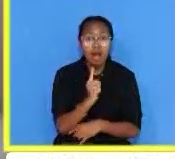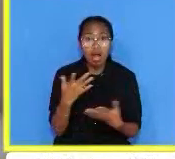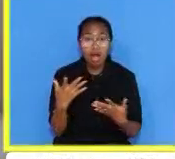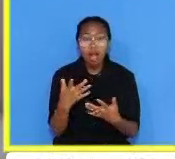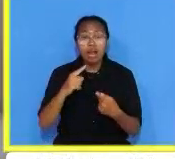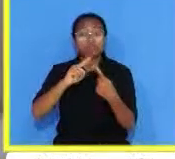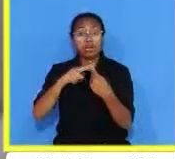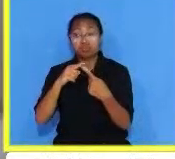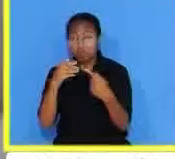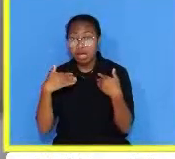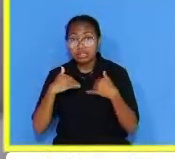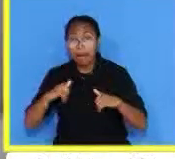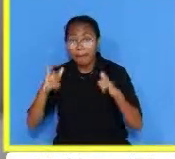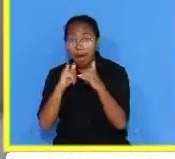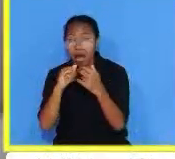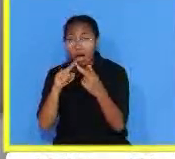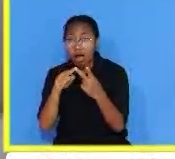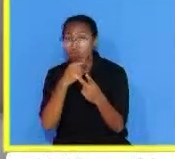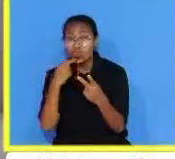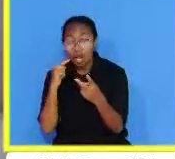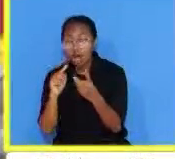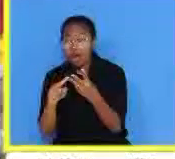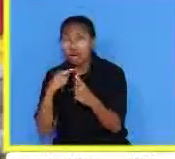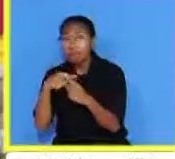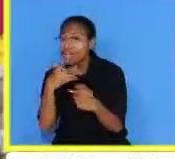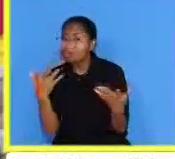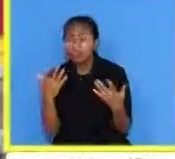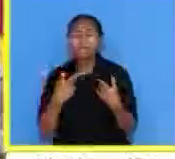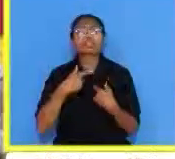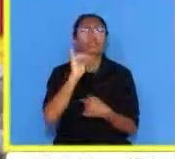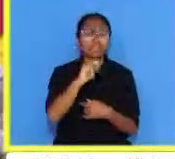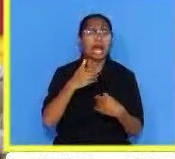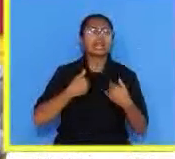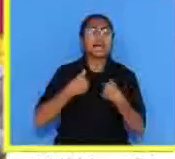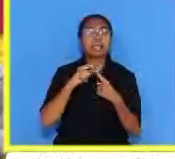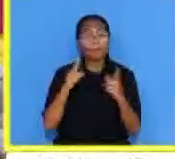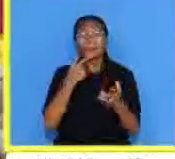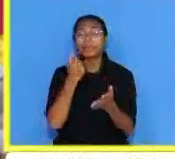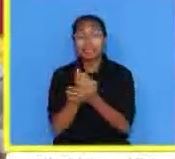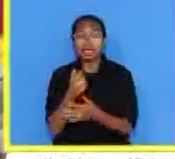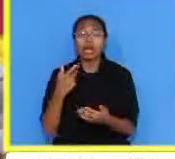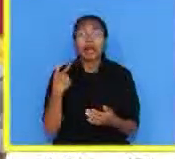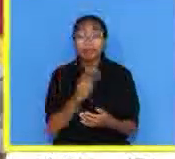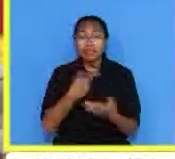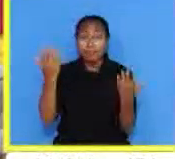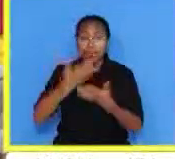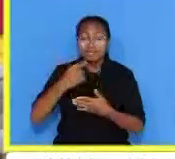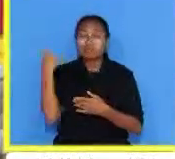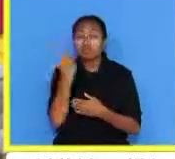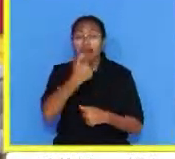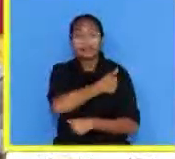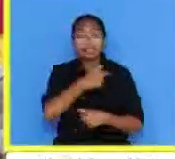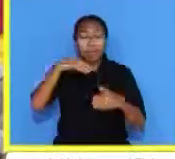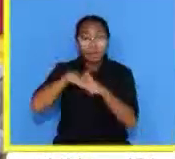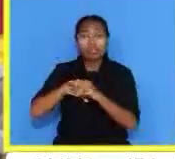apakah satu dengan yang lain ada kelebihan kekurangan, ya tentunya ada. Tetapi perlu kami sampaikan, semua vaksin yang masuk ke Indonesia